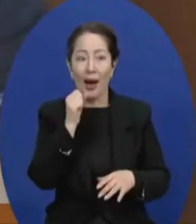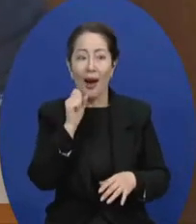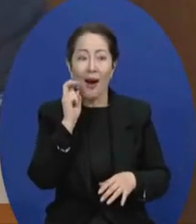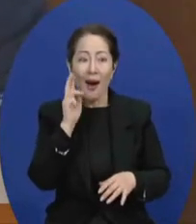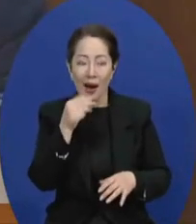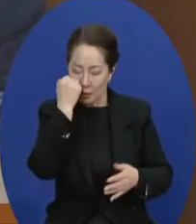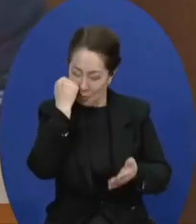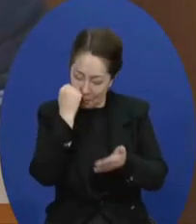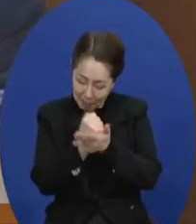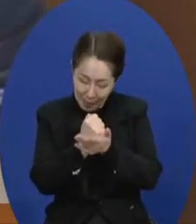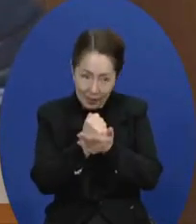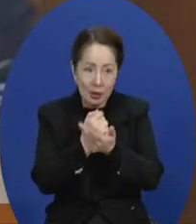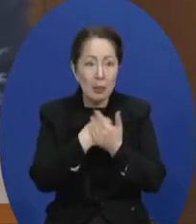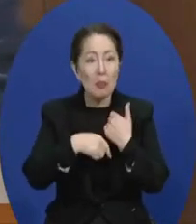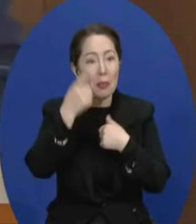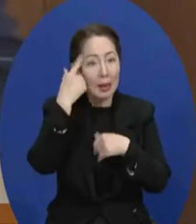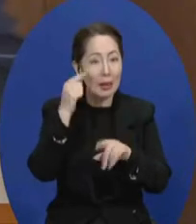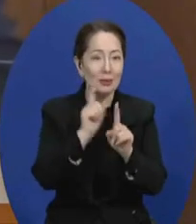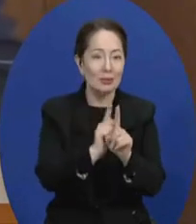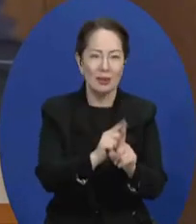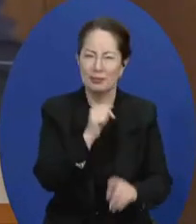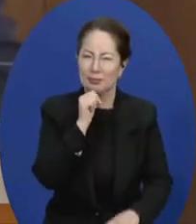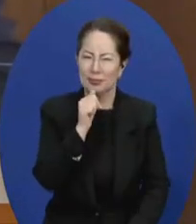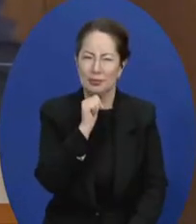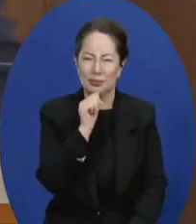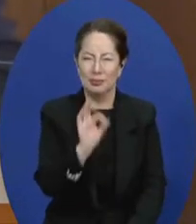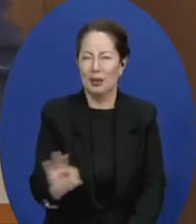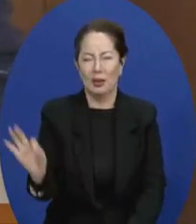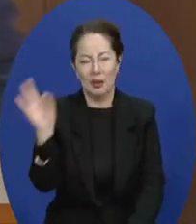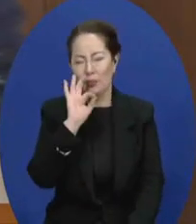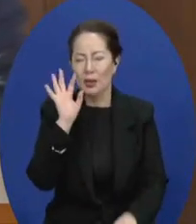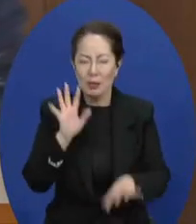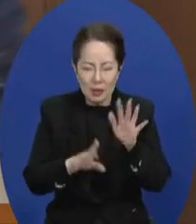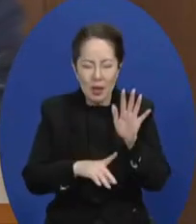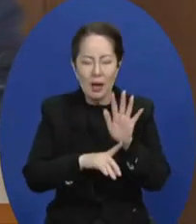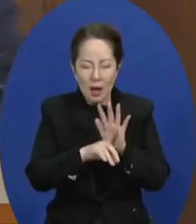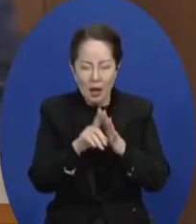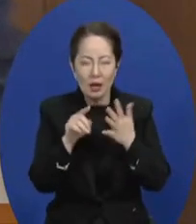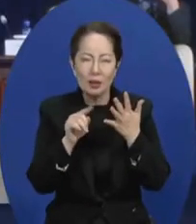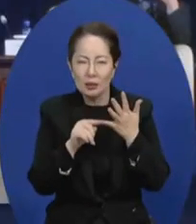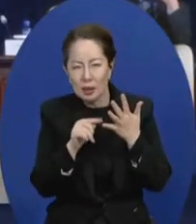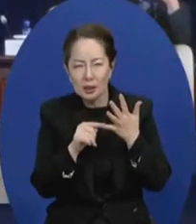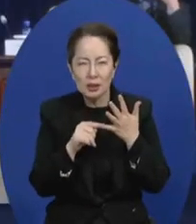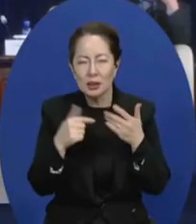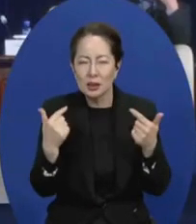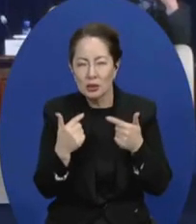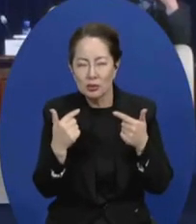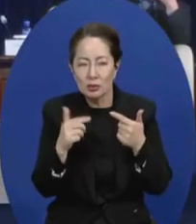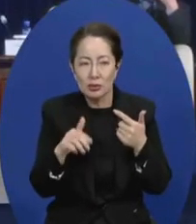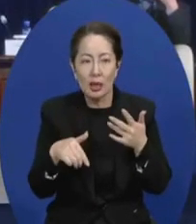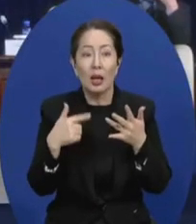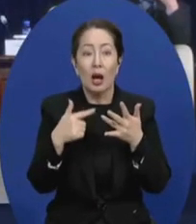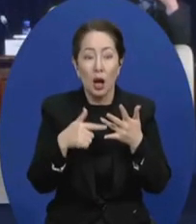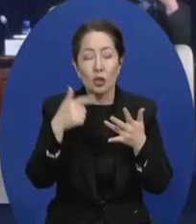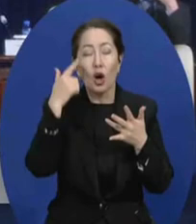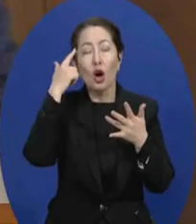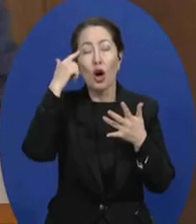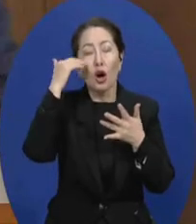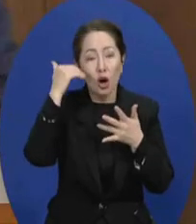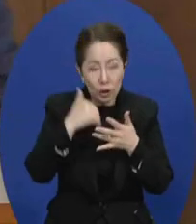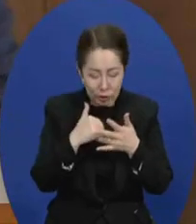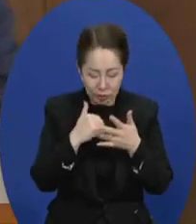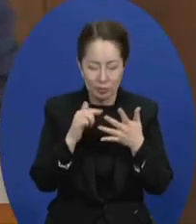маргааш нь мөрдөгдөхгүй шүү дээ. Ямар ч юм байсан эхний шат бол эсэргүүцдэг. Хоёрдугаарт ойлгох шат гэж